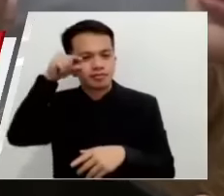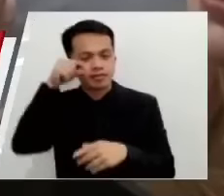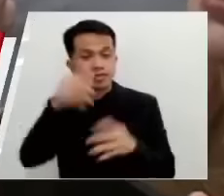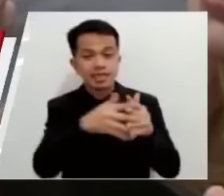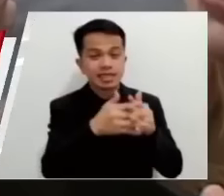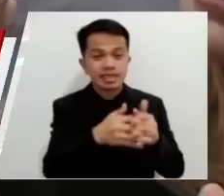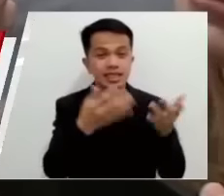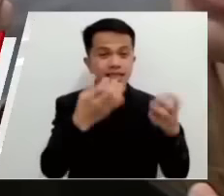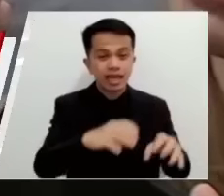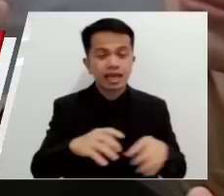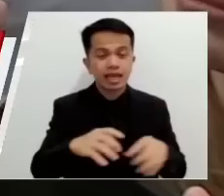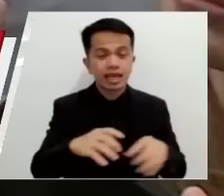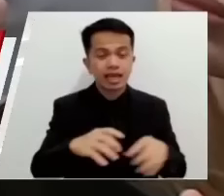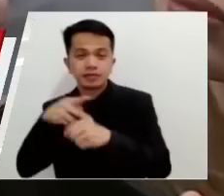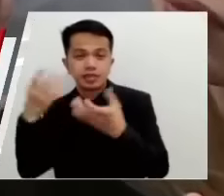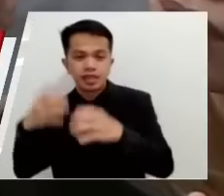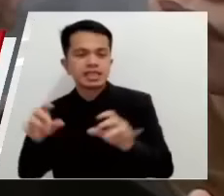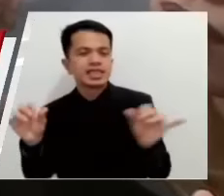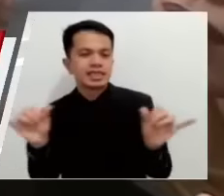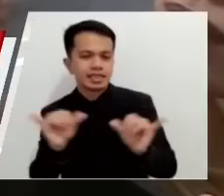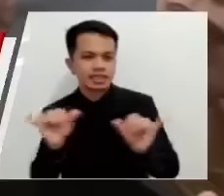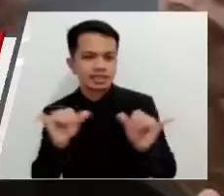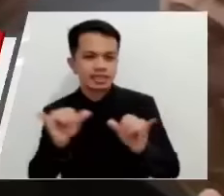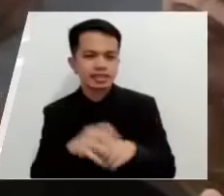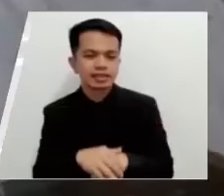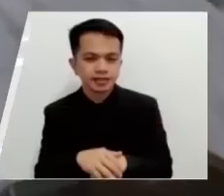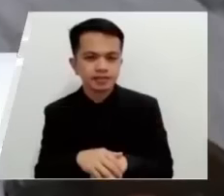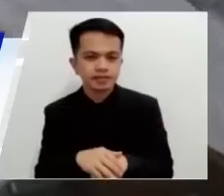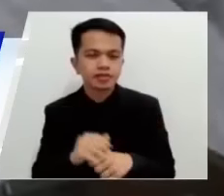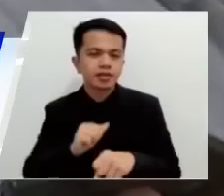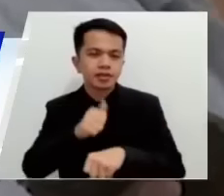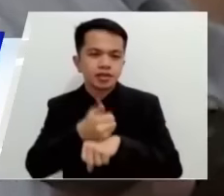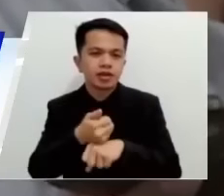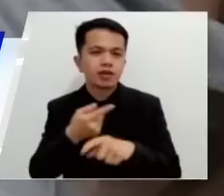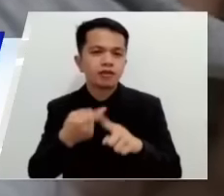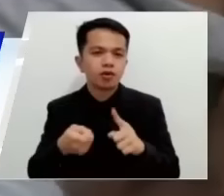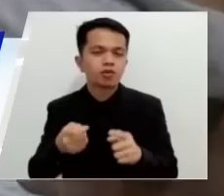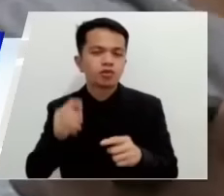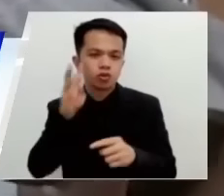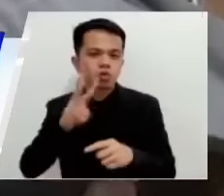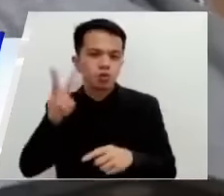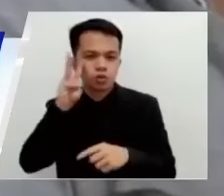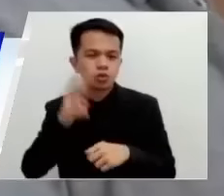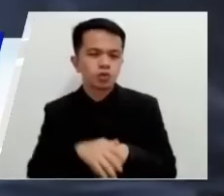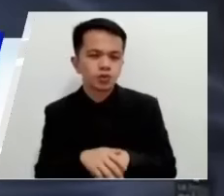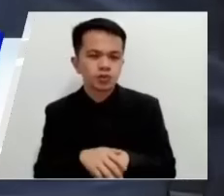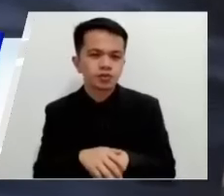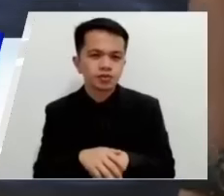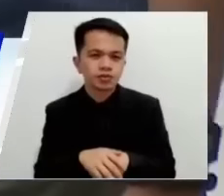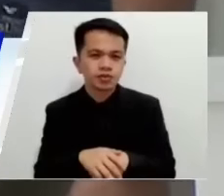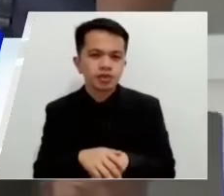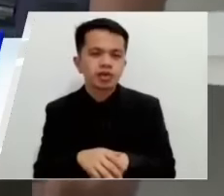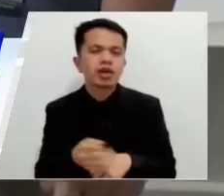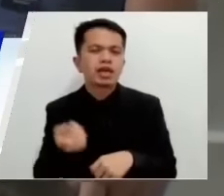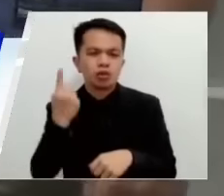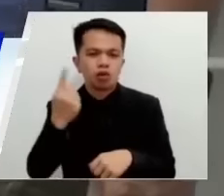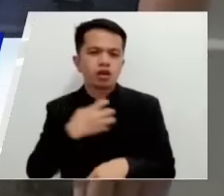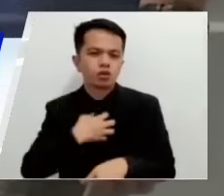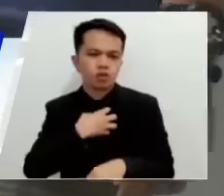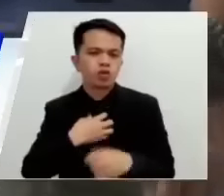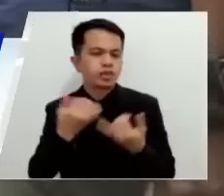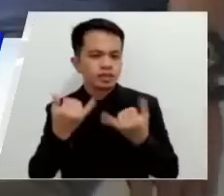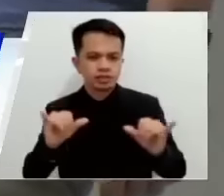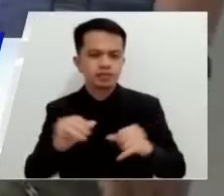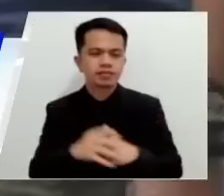pareho lang ang mga binitawan ng iba't ibang klaseng testigo. Iba-ibang buhay niyan, pero isang reklamo nila. Tiniyak ng Justice Secretary na